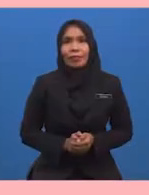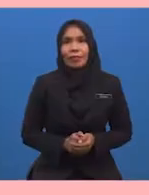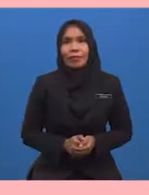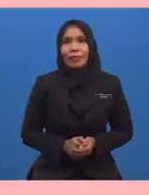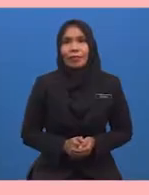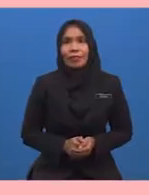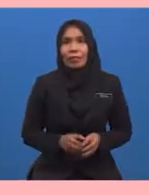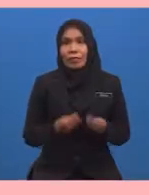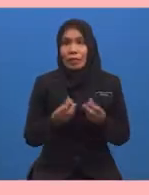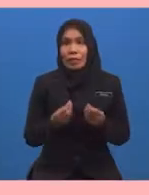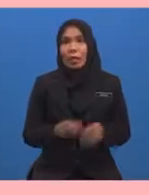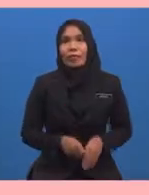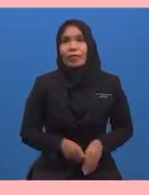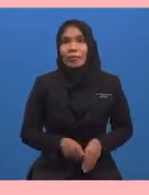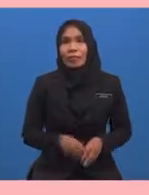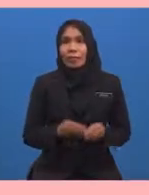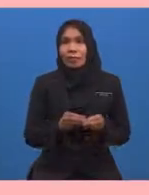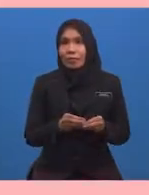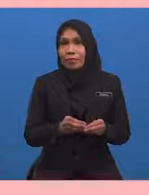pamah.